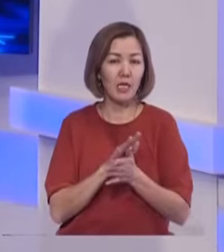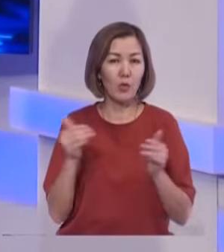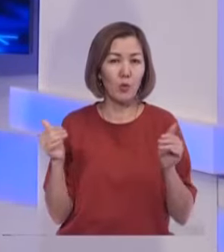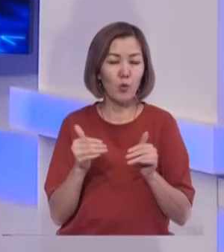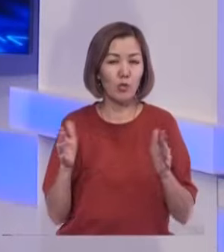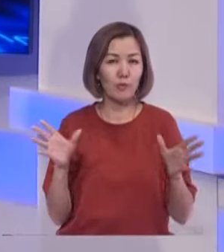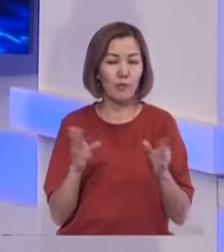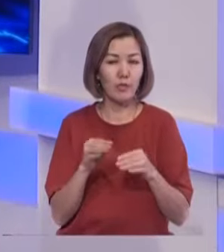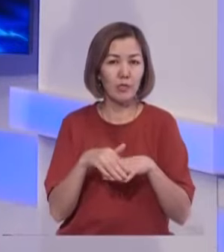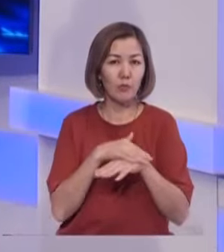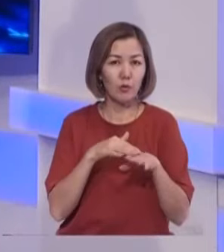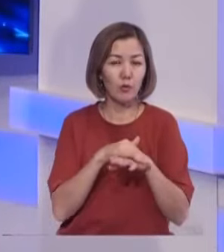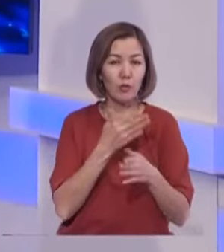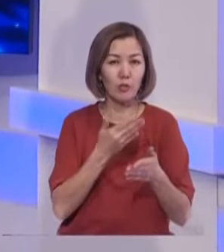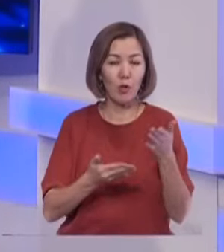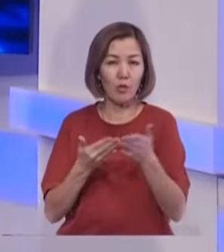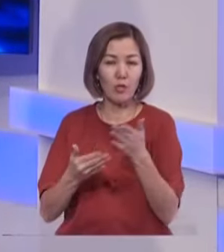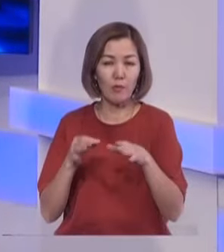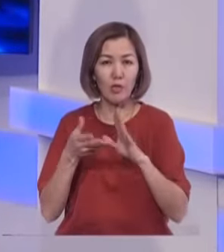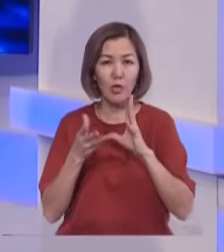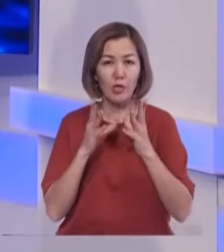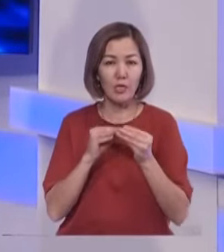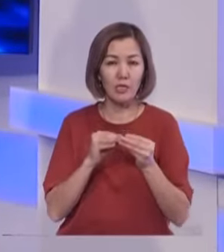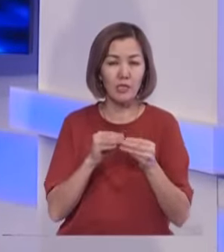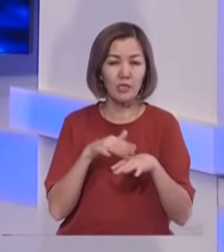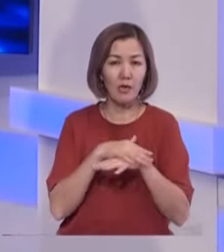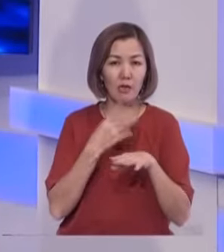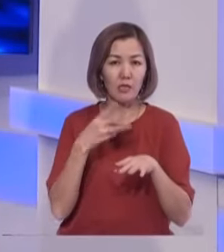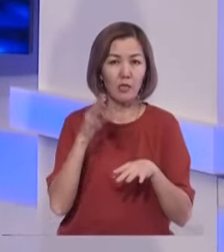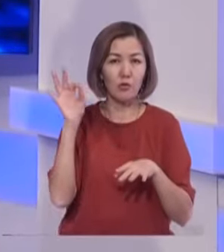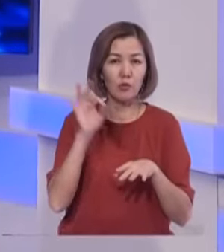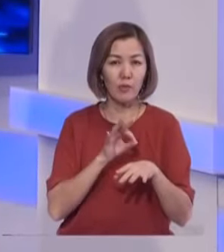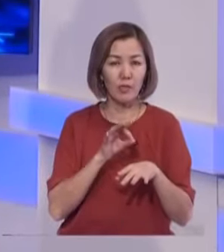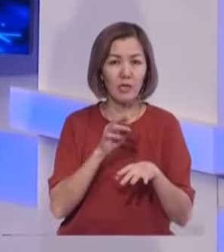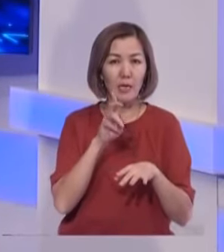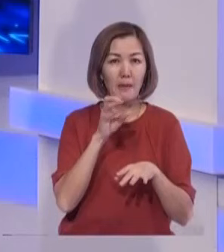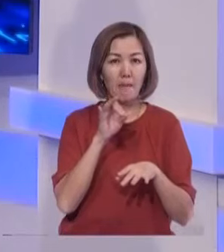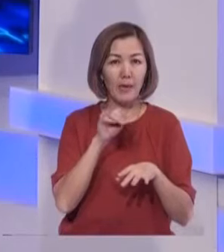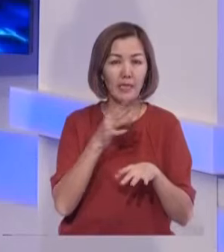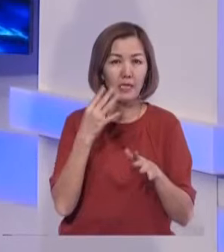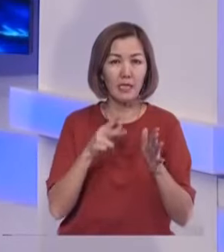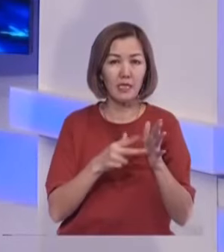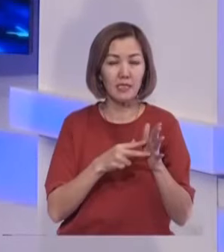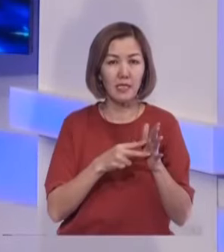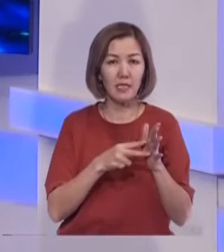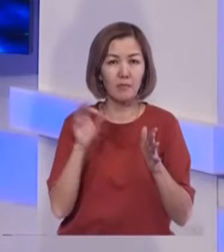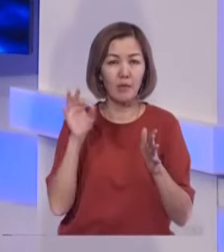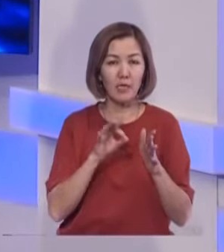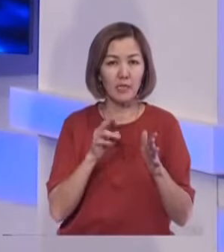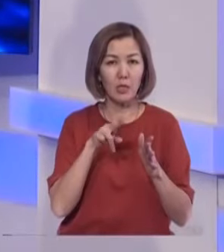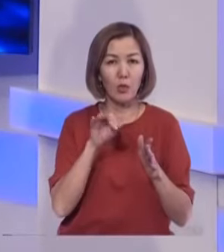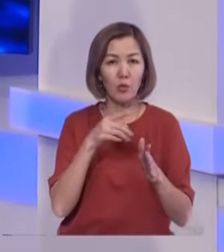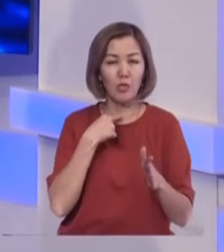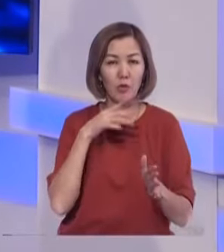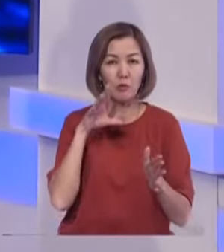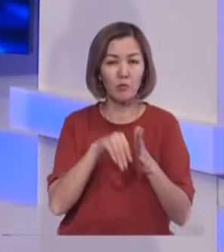бірлесіп тұрғындар арасында сауалнама жүргізді. Нәтижесінде халықтың 43% Джо Байденге, 48% Дональд Трампқа дауыс беруге